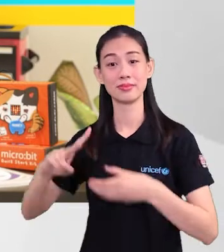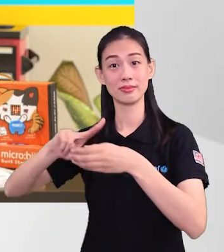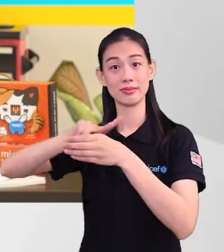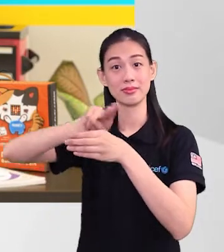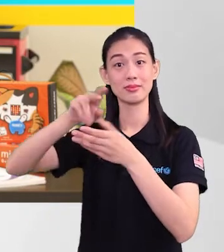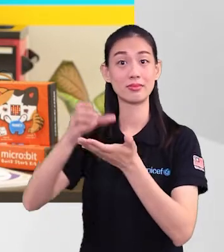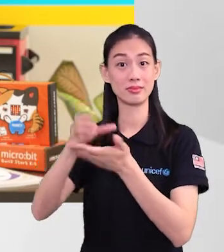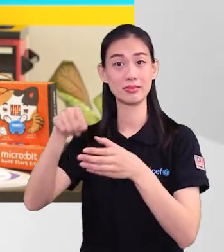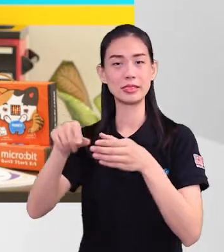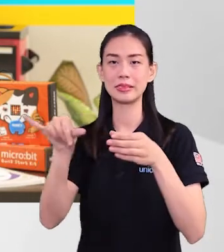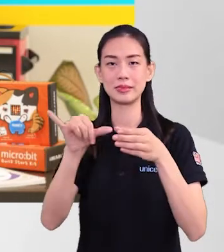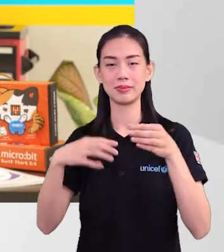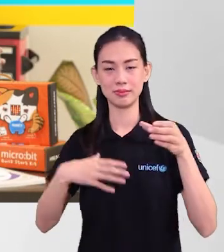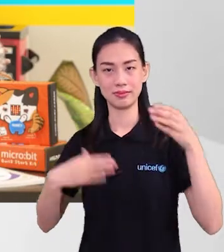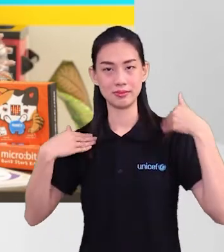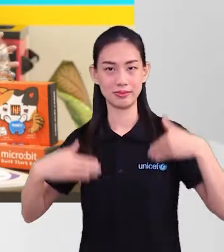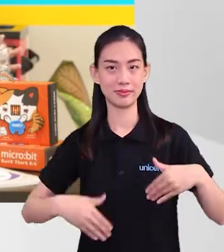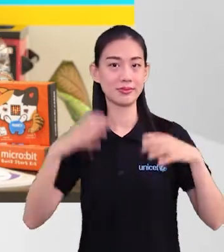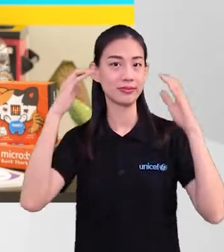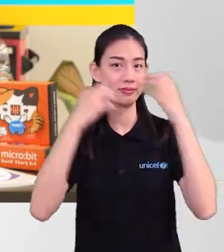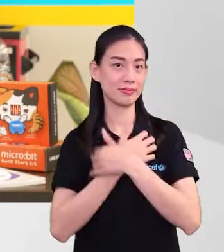plastik sebagai badan beruang.